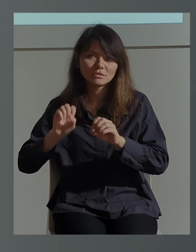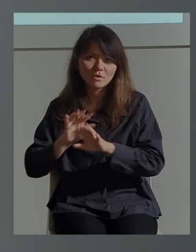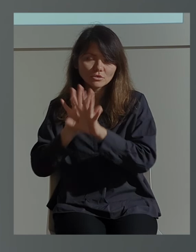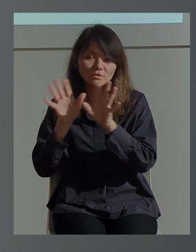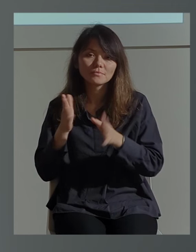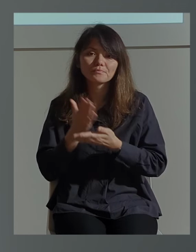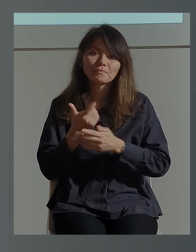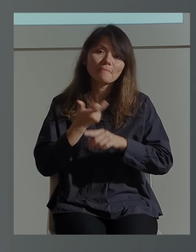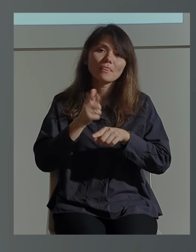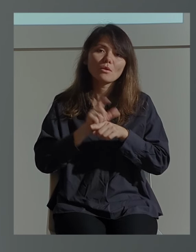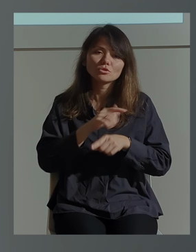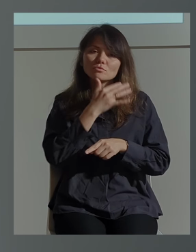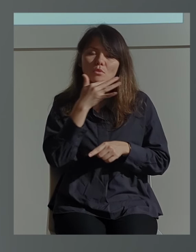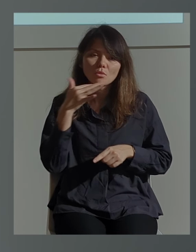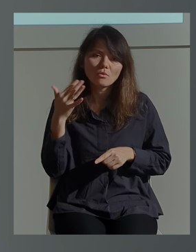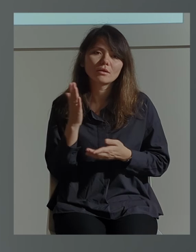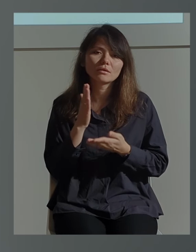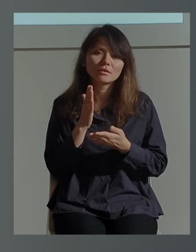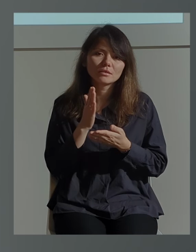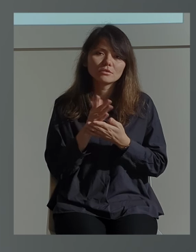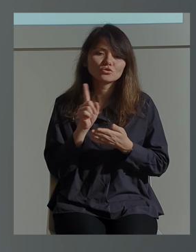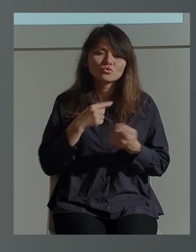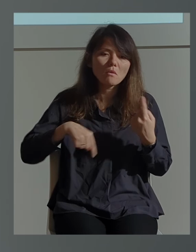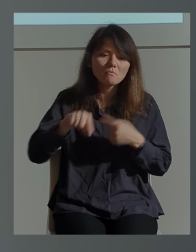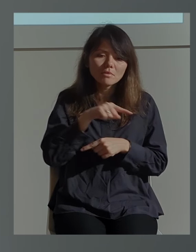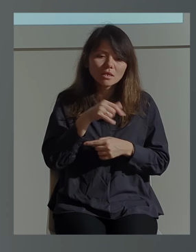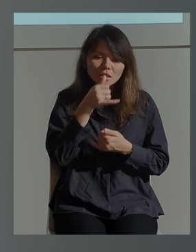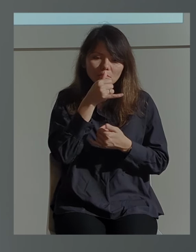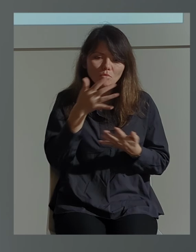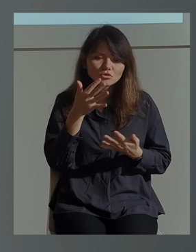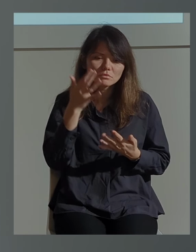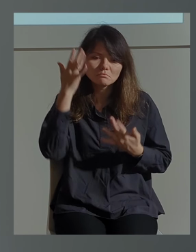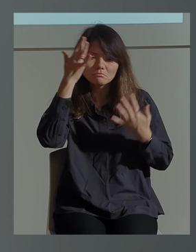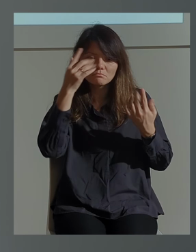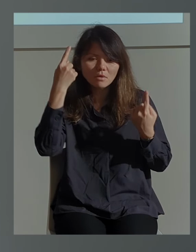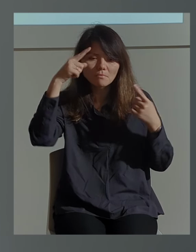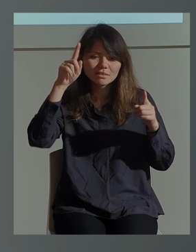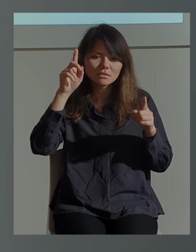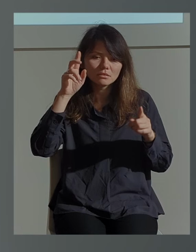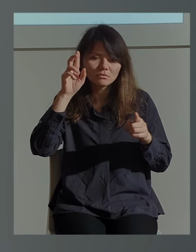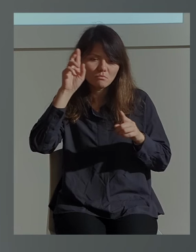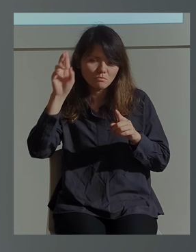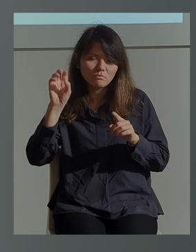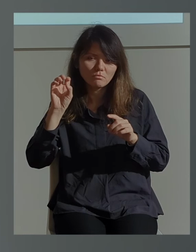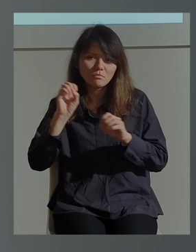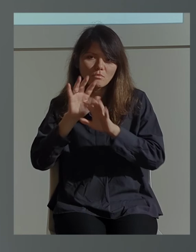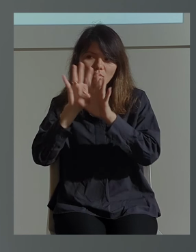посвящено трактатов тому что мы в общем вообще не можем помыслить себе Бога в любом его